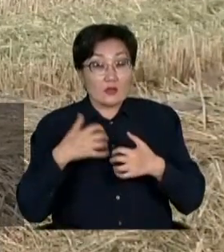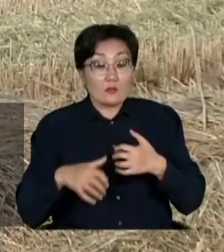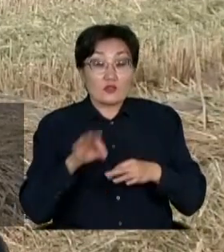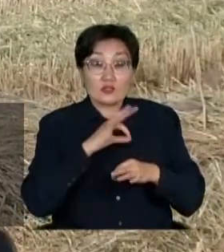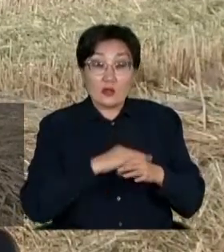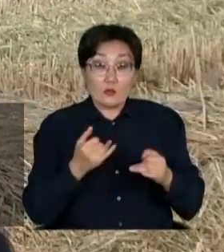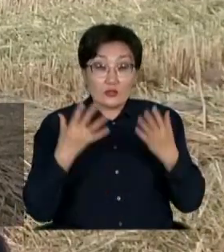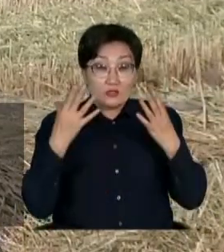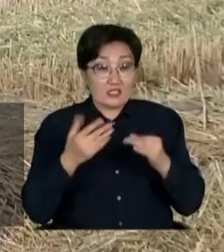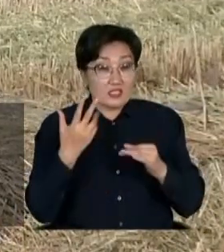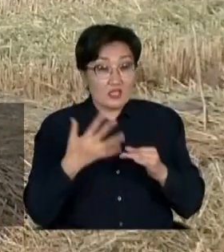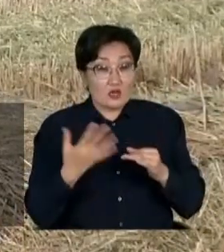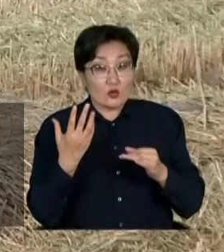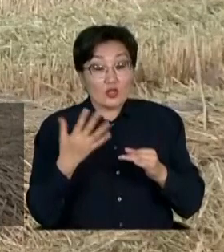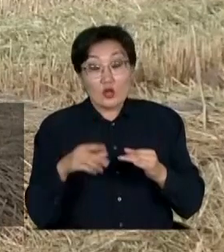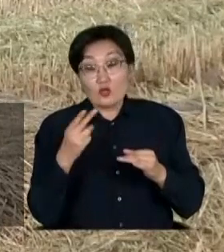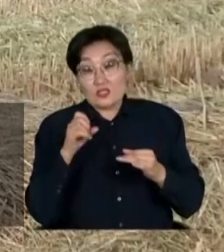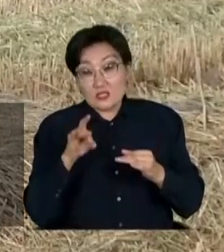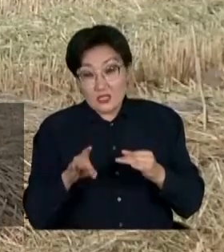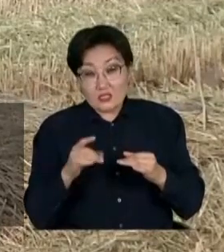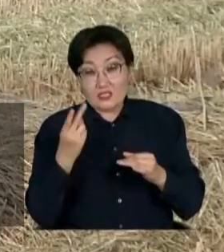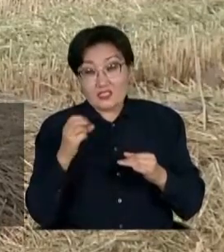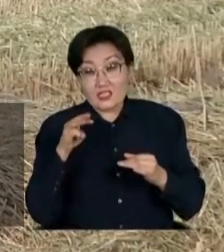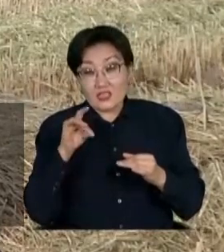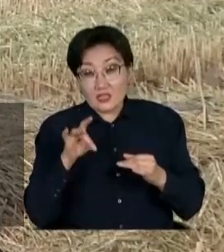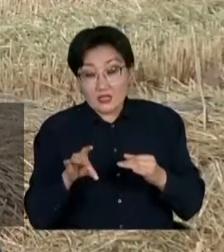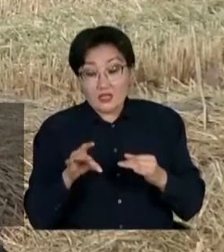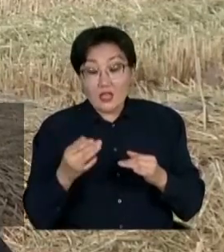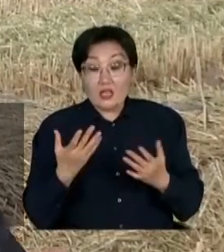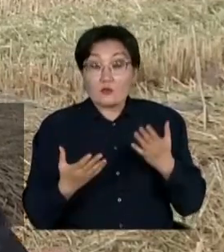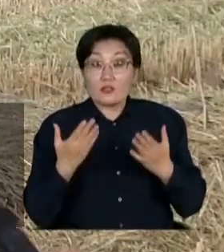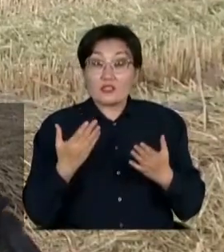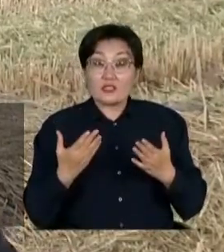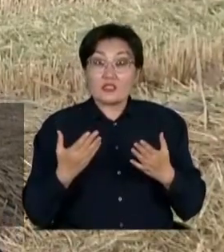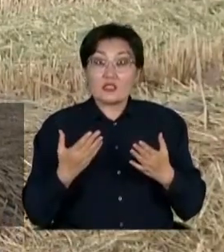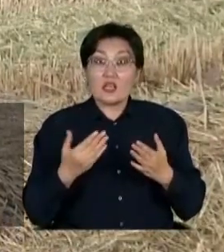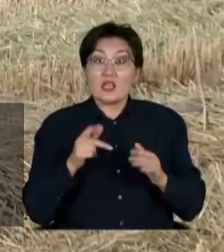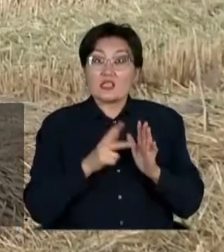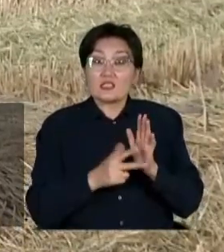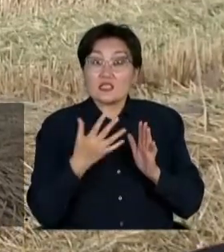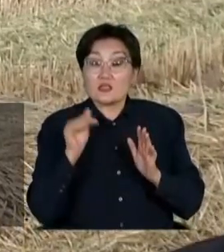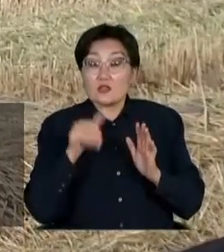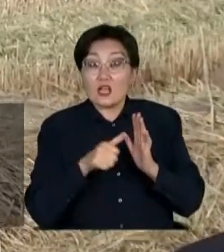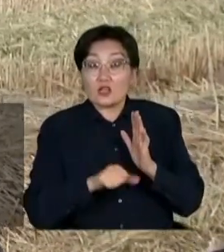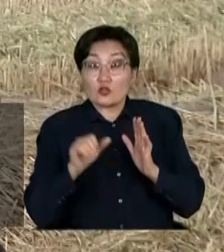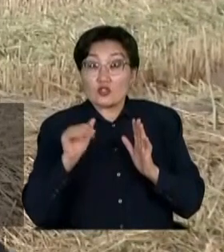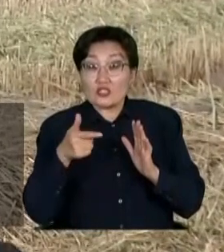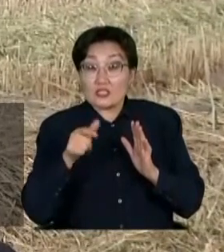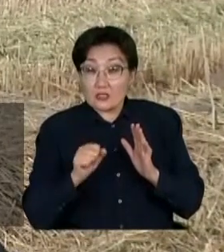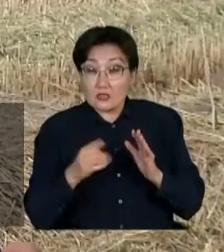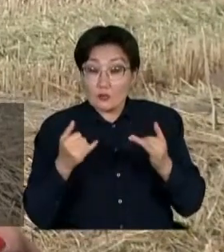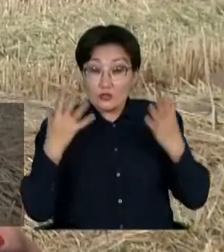бүгінгі күнге 50 центнер болып тұр. Бұл енді басы, қазір айта кету керек, жаңа айтып отқан 85600 гектардың бүгінгі